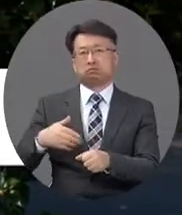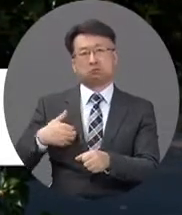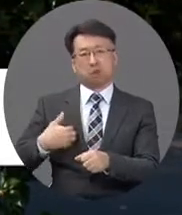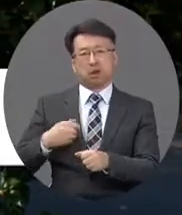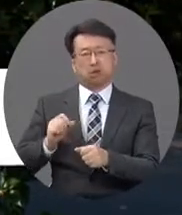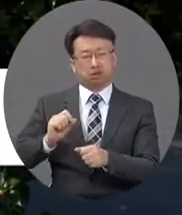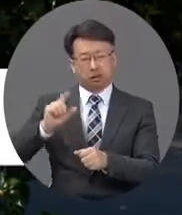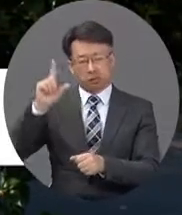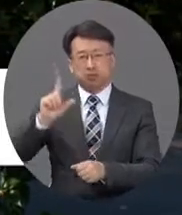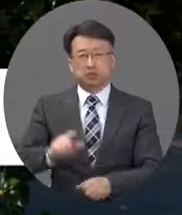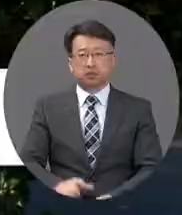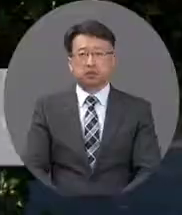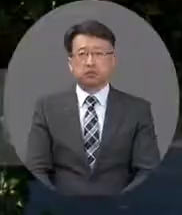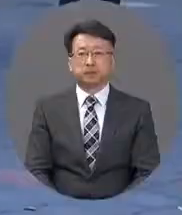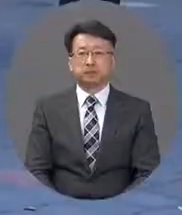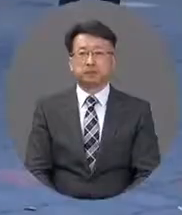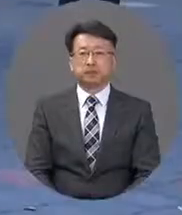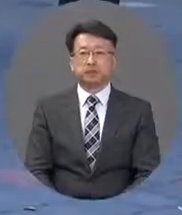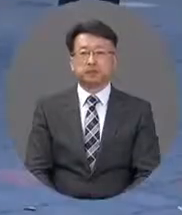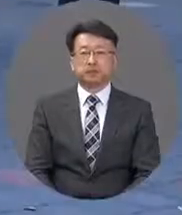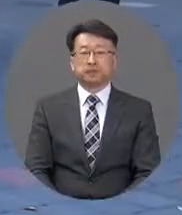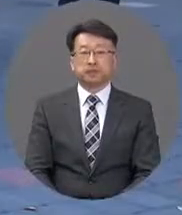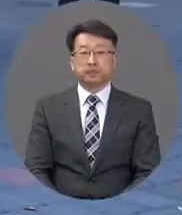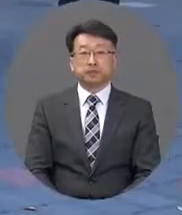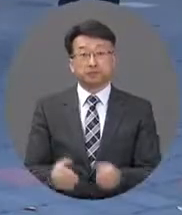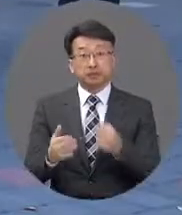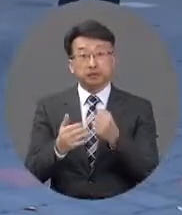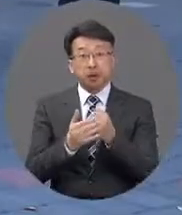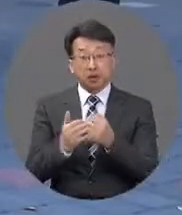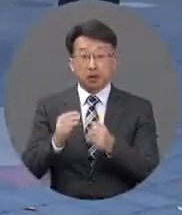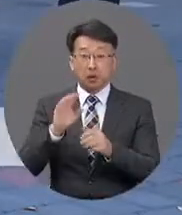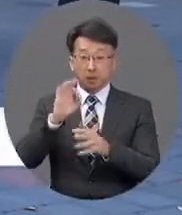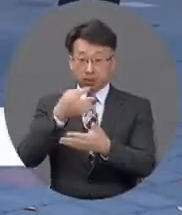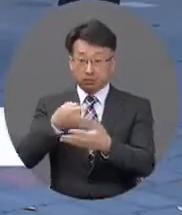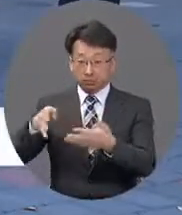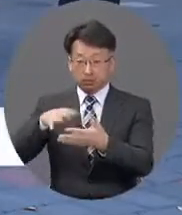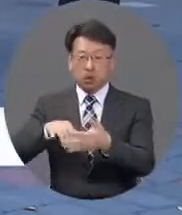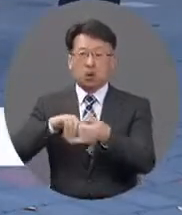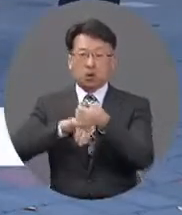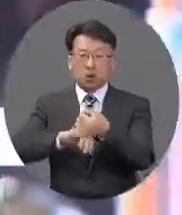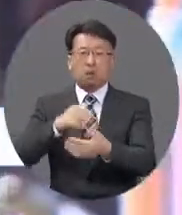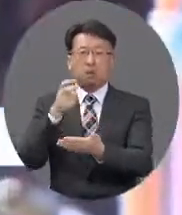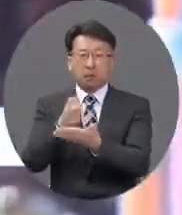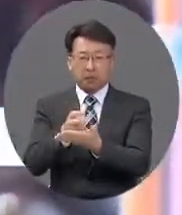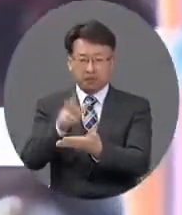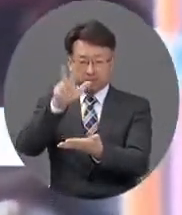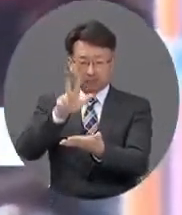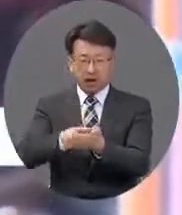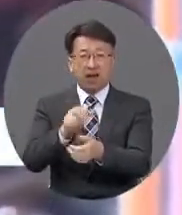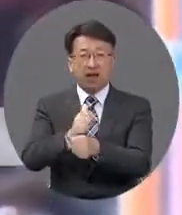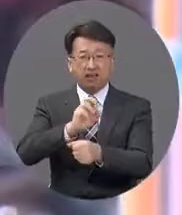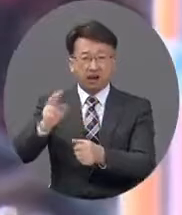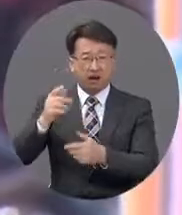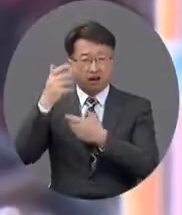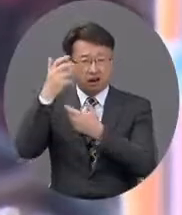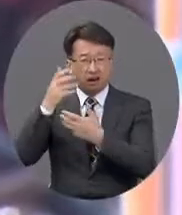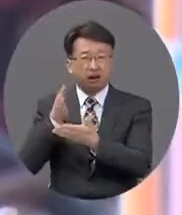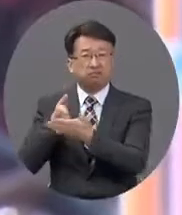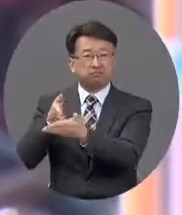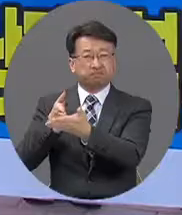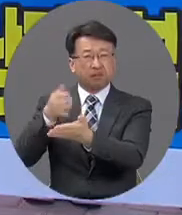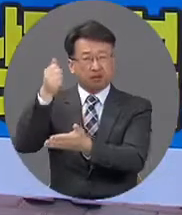잘 모르는 경우가 많았던 것 같아요. 때문에 임금 명세서 의무 발급을 제도화해야 하는 요구가 끊임없이